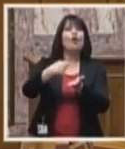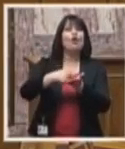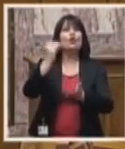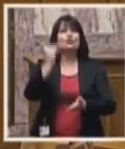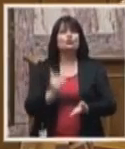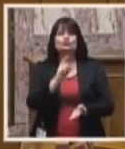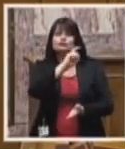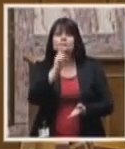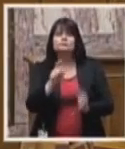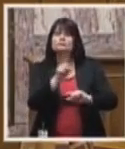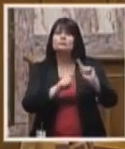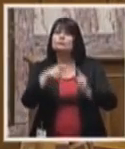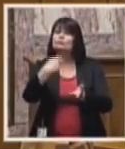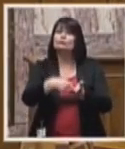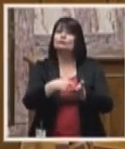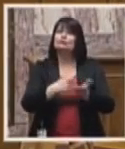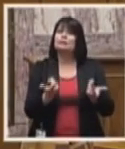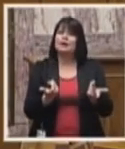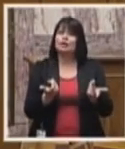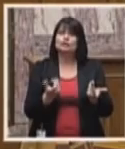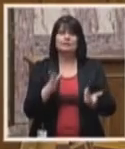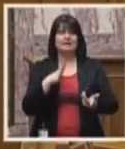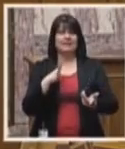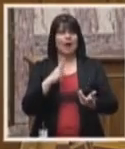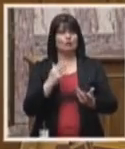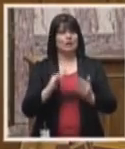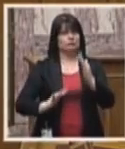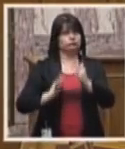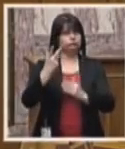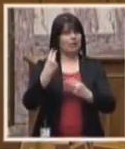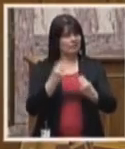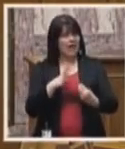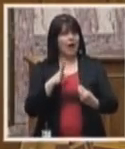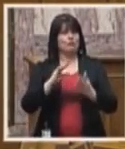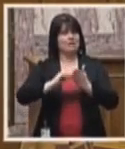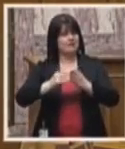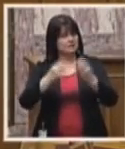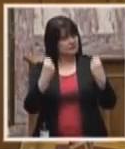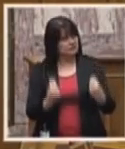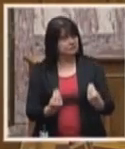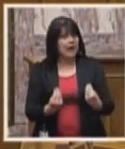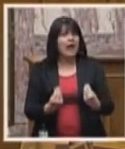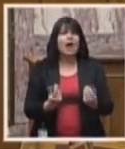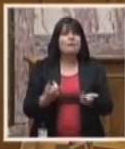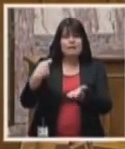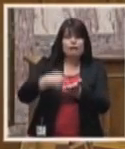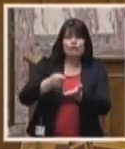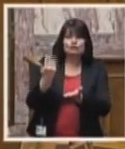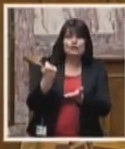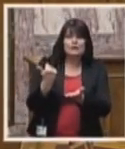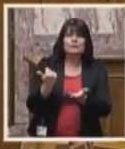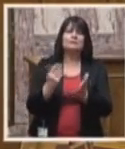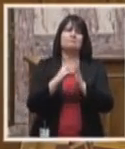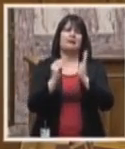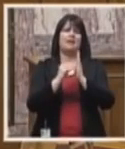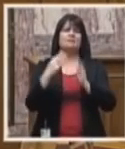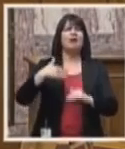ερωτηματικό ποιος θα πληρώσει τις υπηρεσίες που θέλουμε. Και υπάρχουν βέβαια και μοντέλα ανεπτυξιακά, όπως είναι οι βόρειες